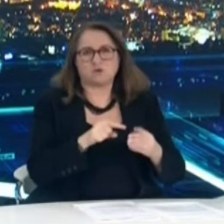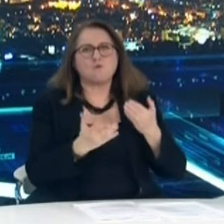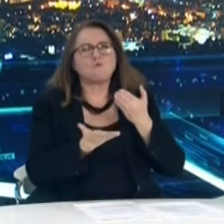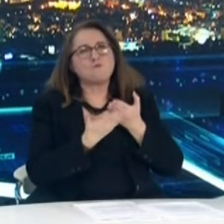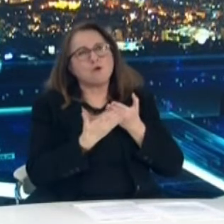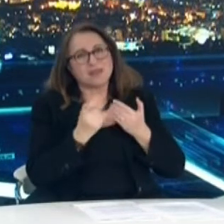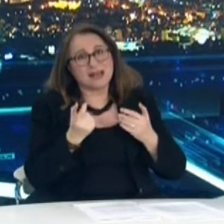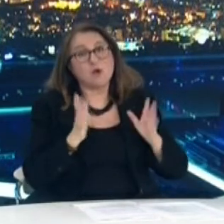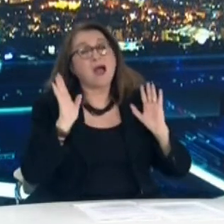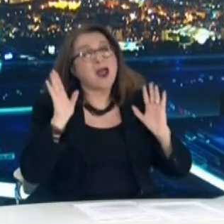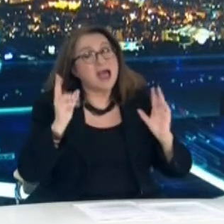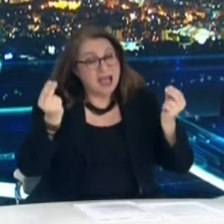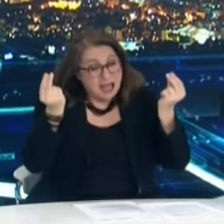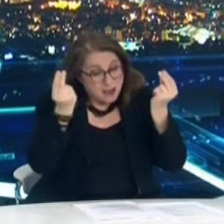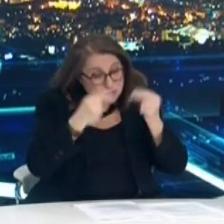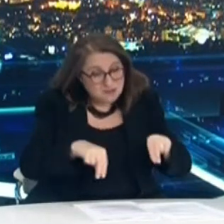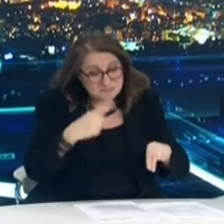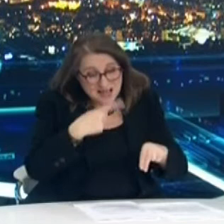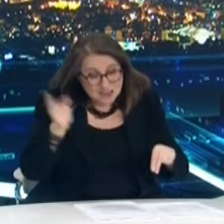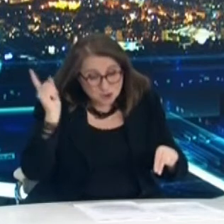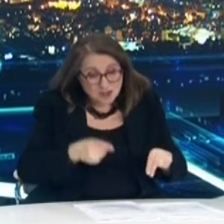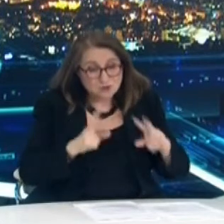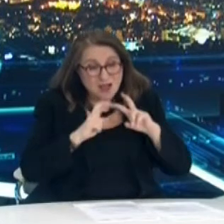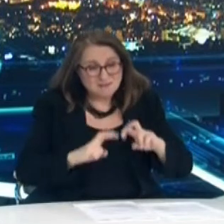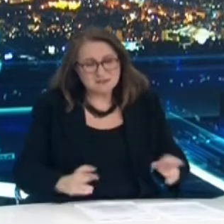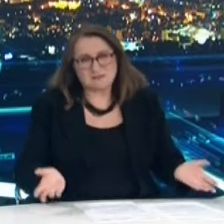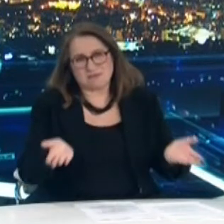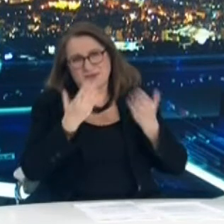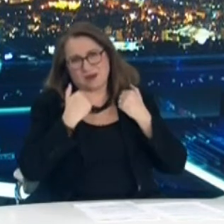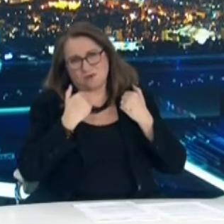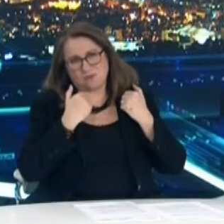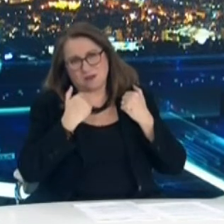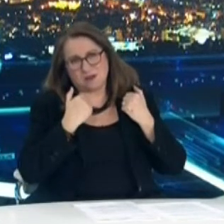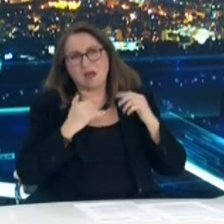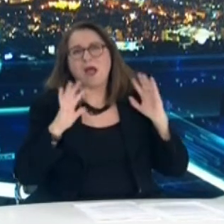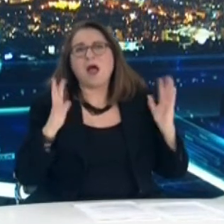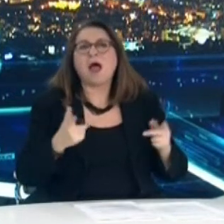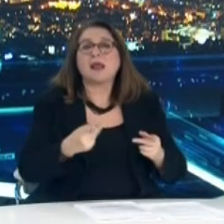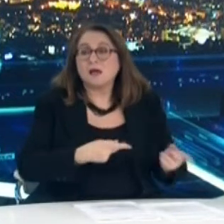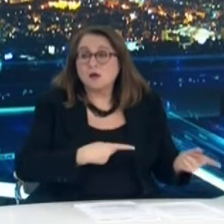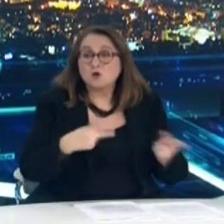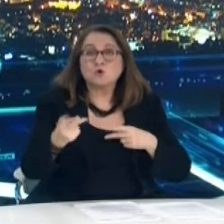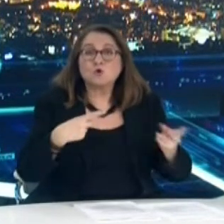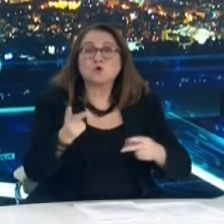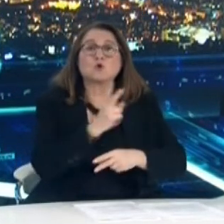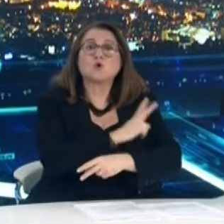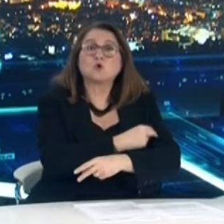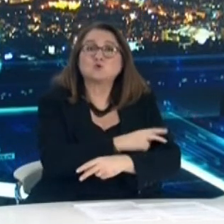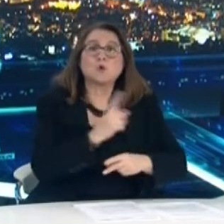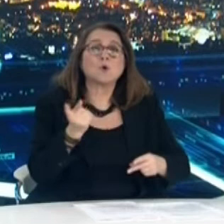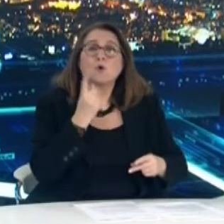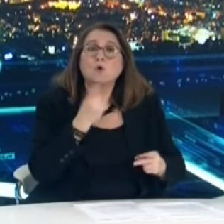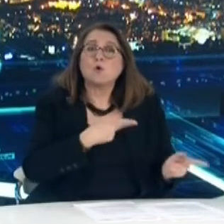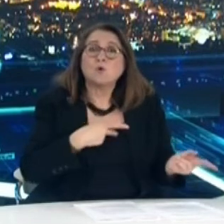του φαρμάκου, δεν έχουμε. Ξέρουμε όμως ότι οι αυξημένες εισαγωγές στα νοσοκομεία κατά κύριο λόγο οφείλονται στην